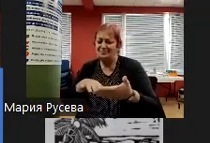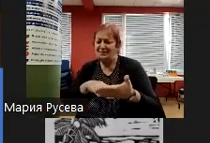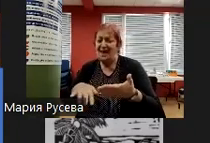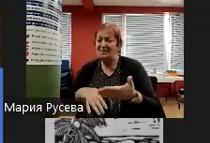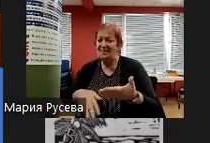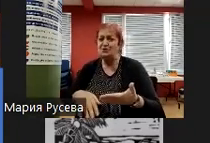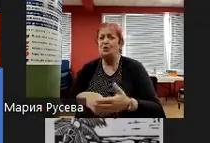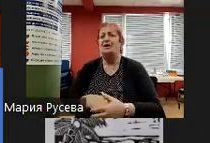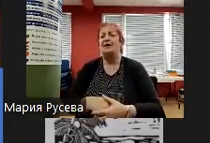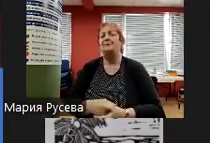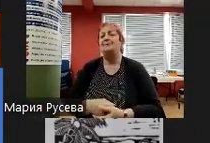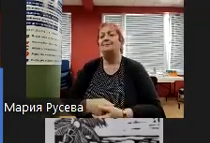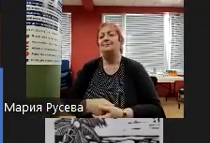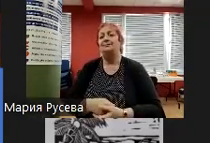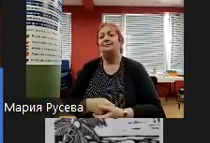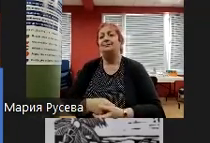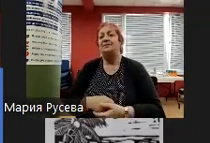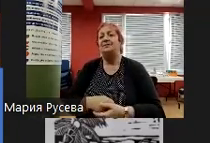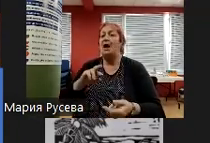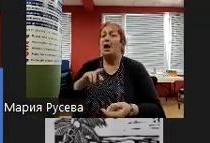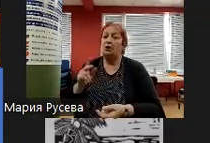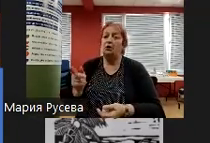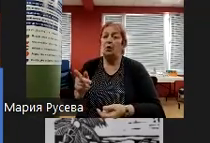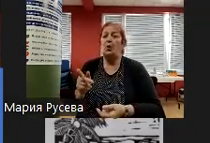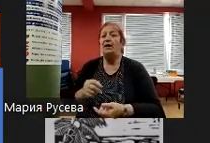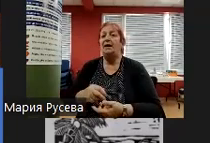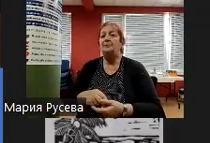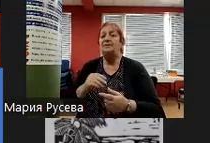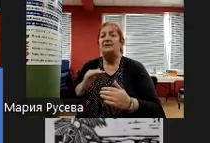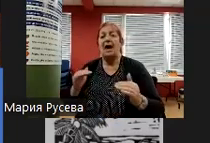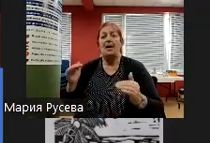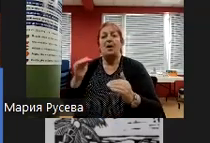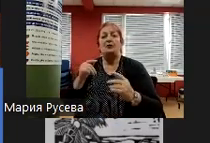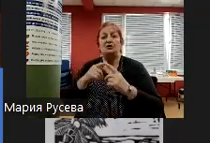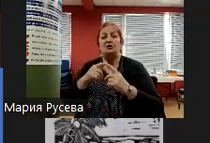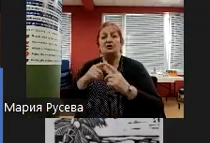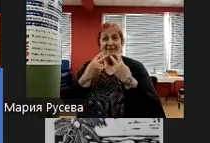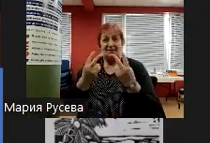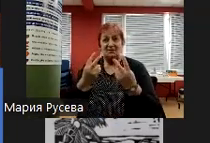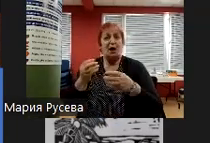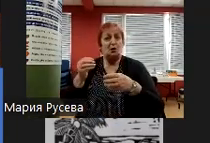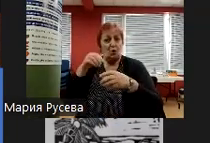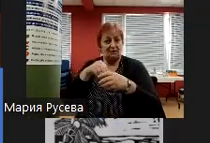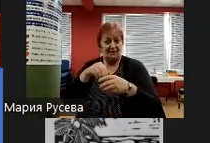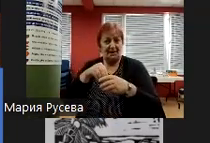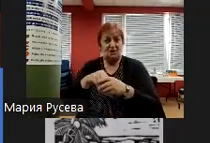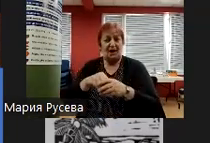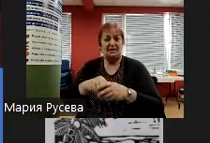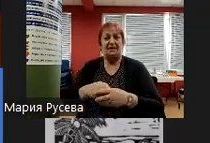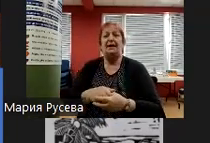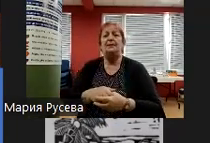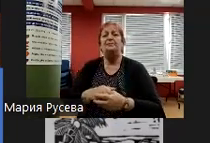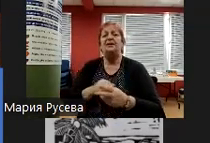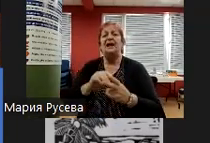текстово съдържание, други с повече към визуално съдържание, като Instagram